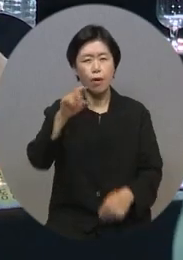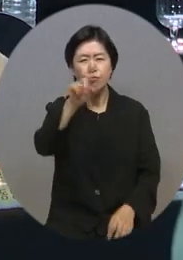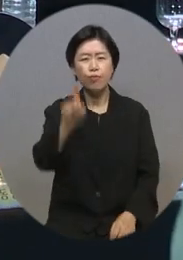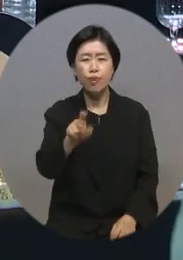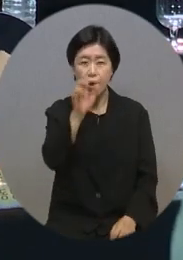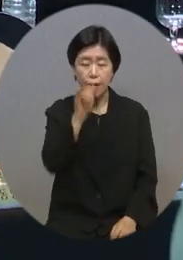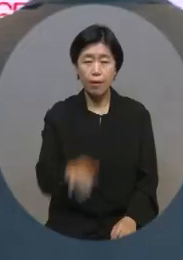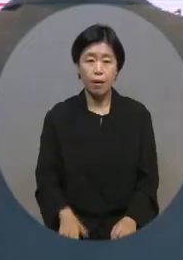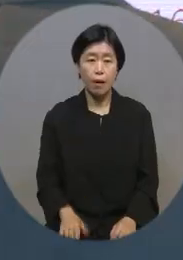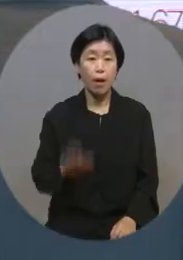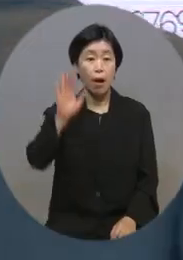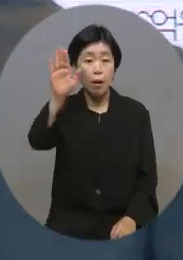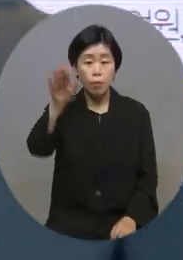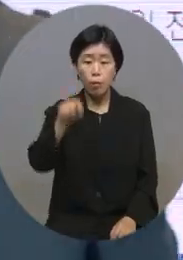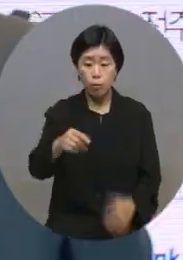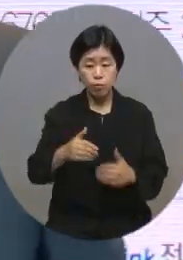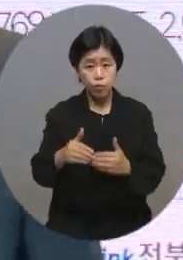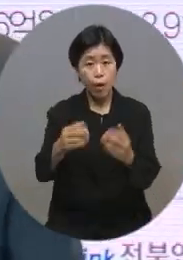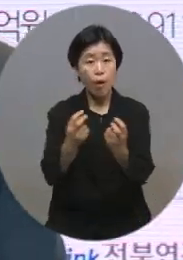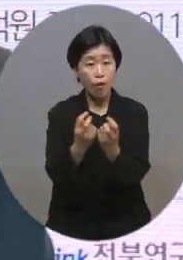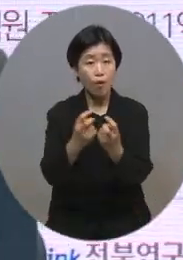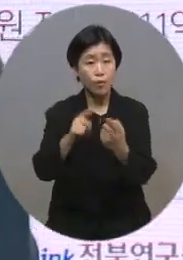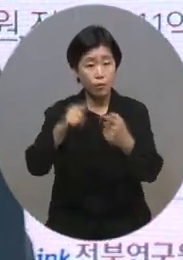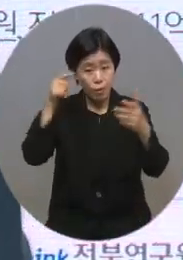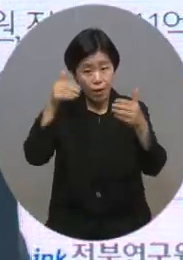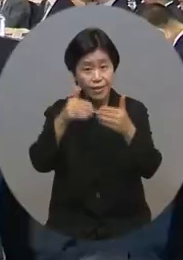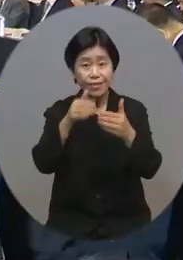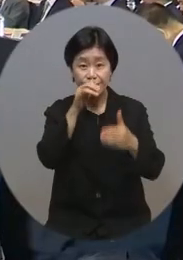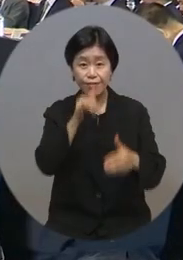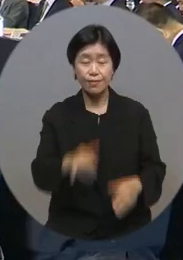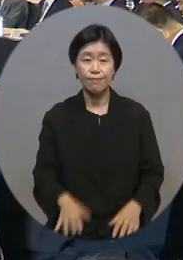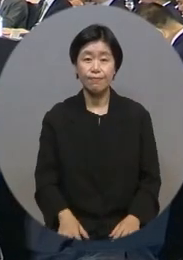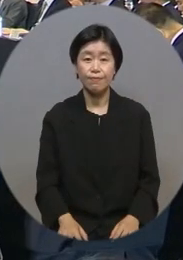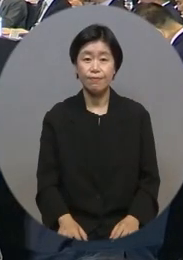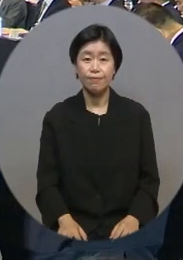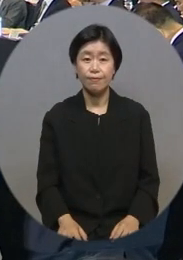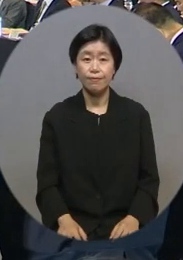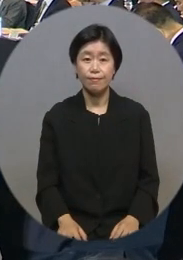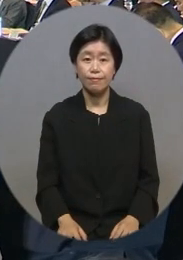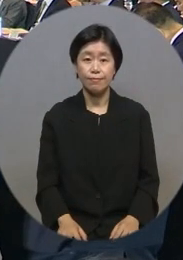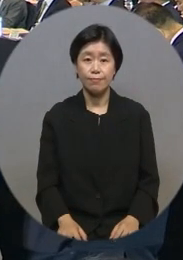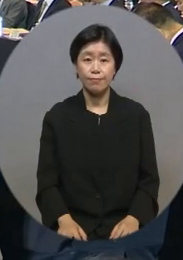어떻게 진행될지 관심이 쏠리고 있습니다. 보시TV 전원방송 김영재입니다.